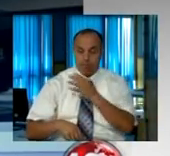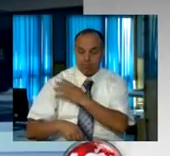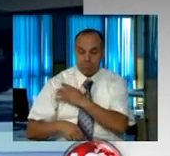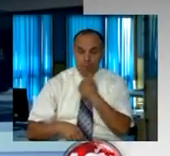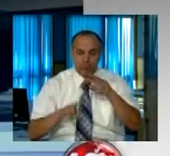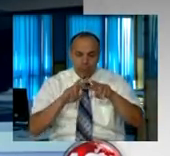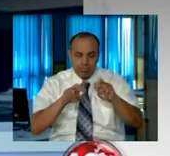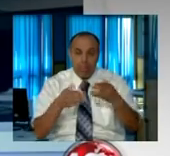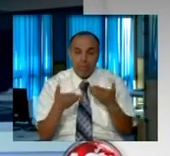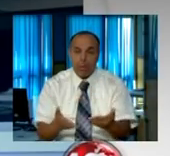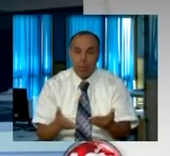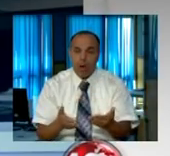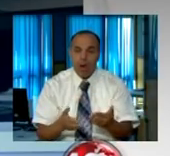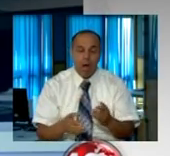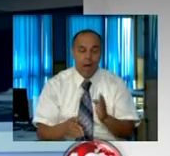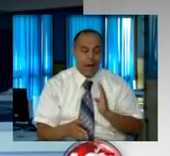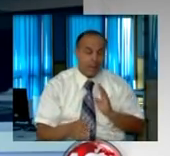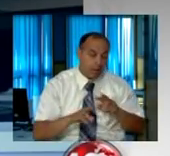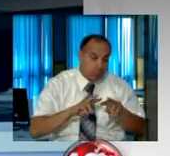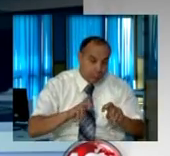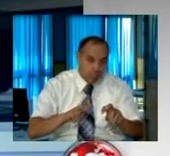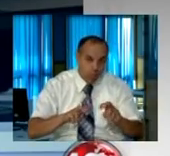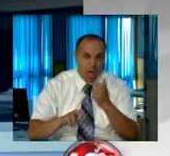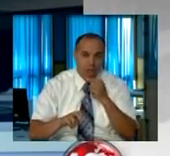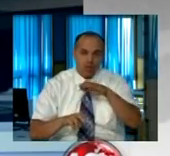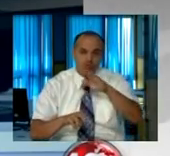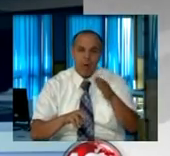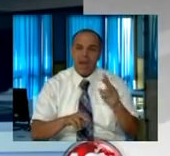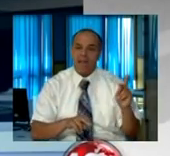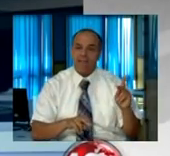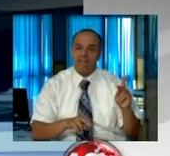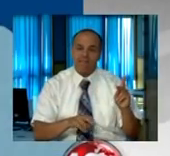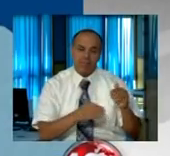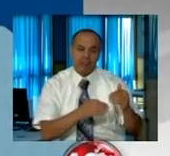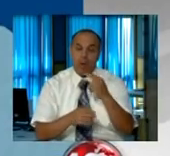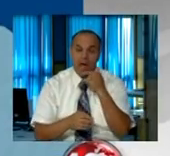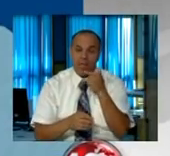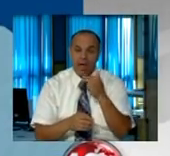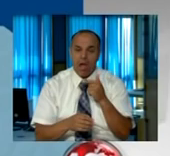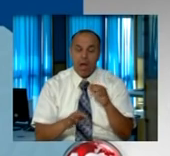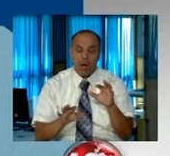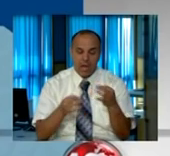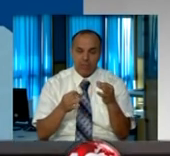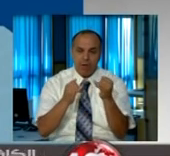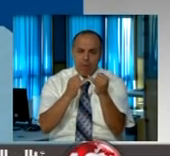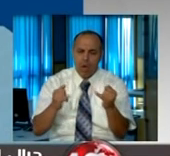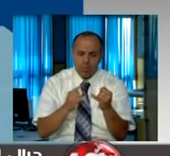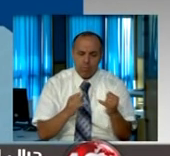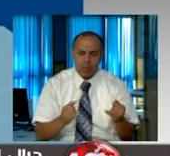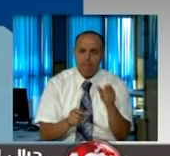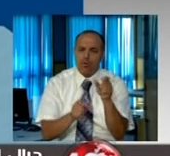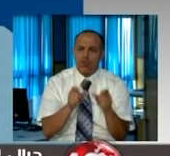عمليات تمشيط تقوم بها وحدات الجيش الوطني بجبال الكاف وورغة والتويرف أسفرت عن الكشف على مخيم